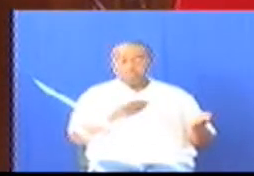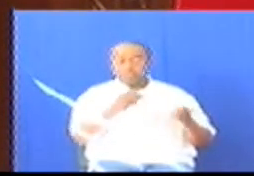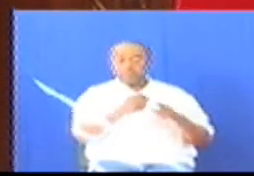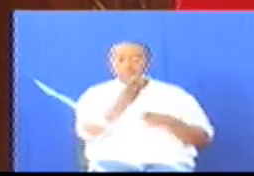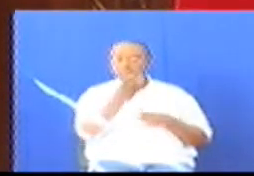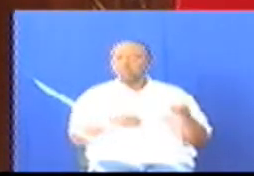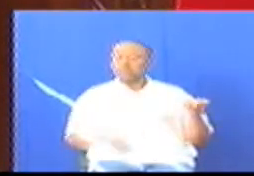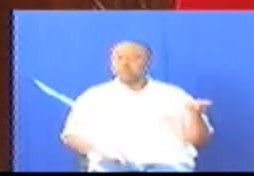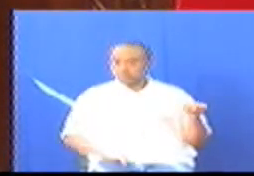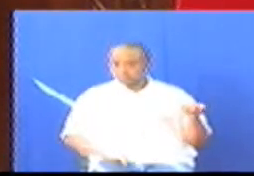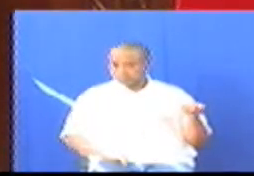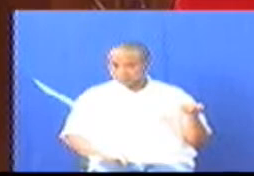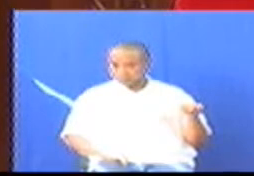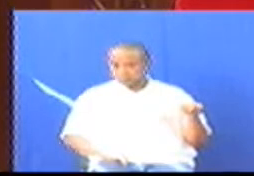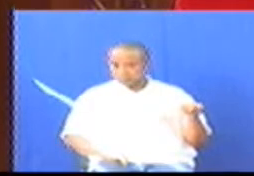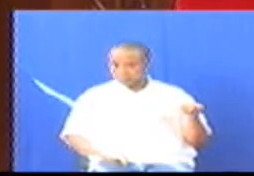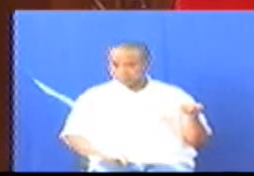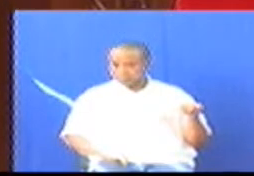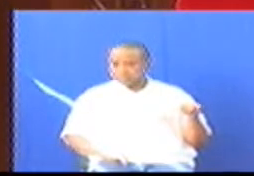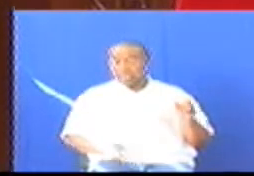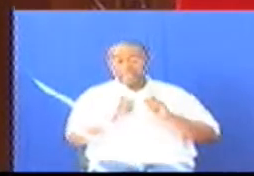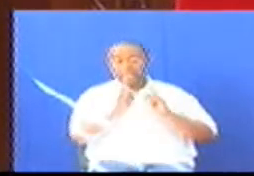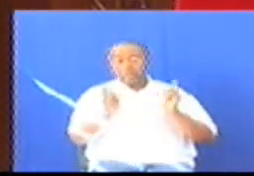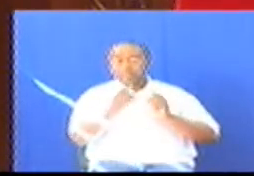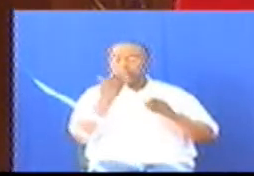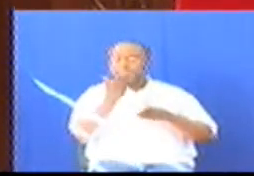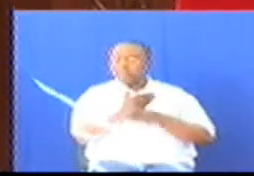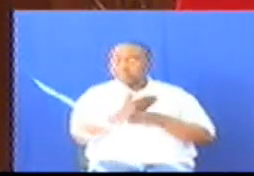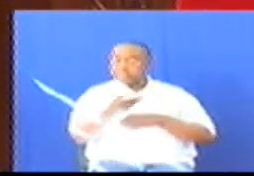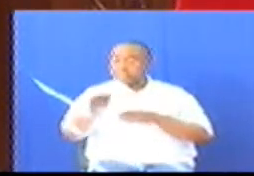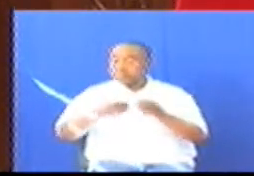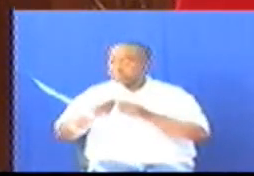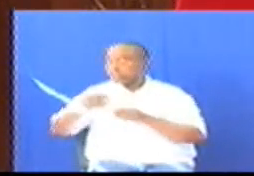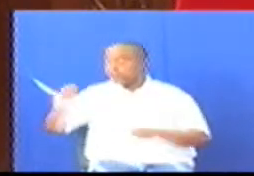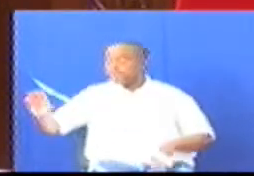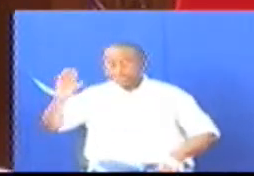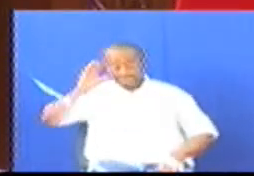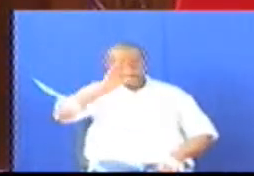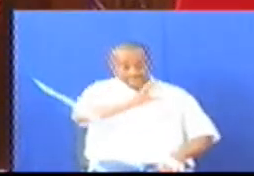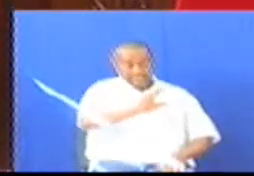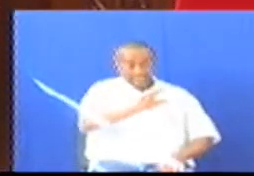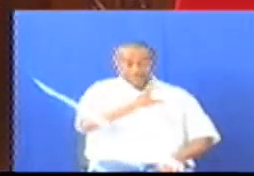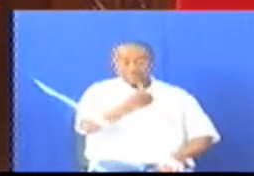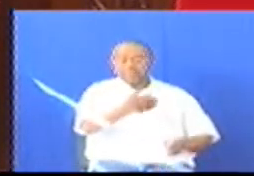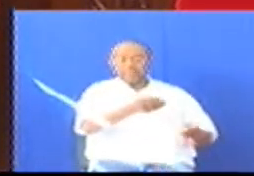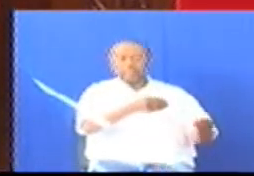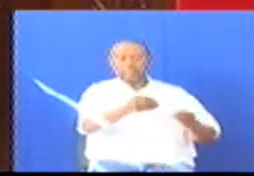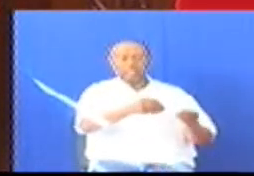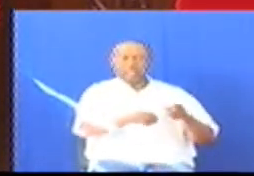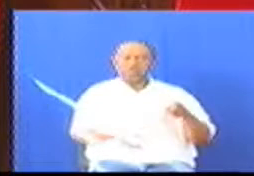ambazo mabenki ya biashara yamepeleka fedha hizi kwa